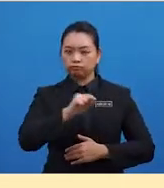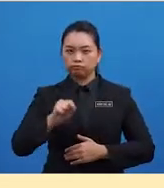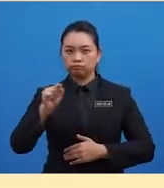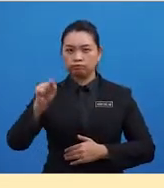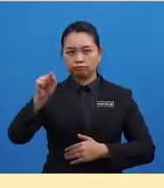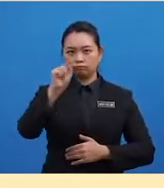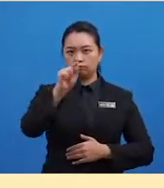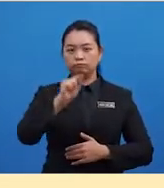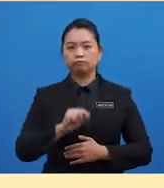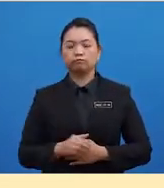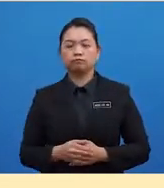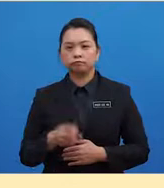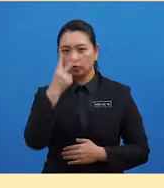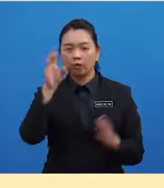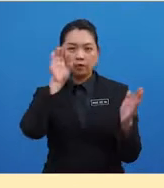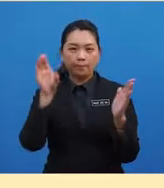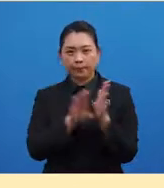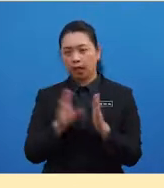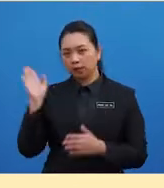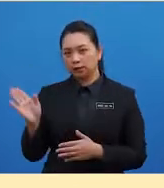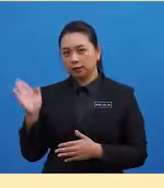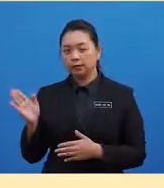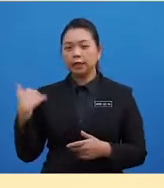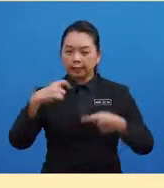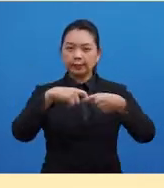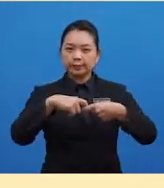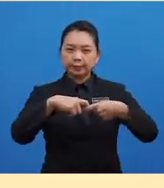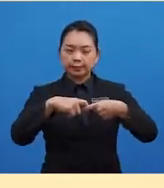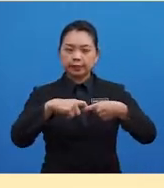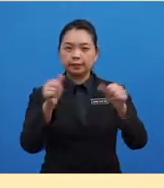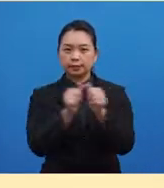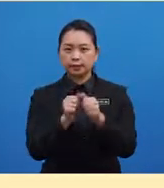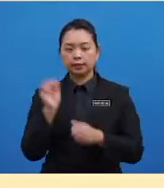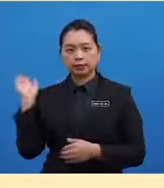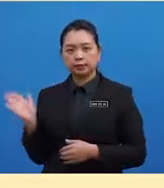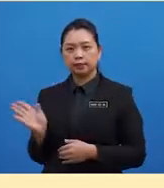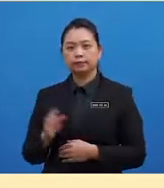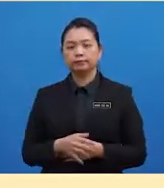pula gambar-gambar di sekeliling kita yang berkait rapat dengan poligon ini.